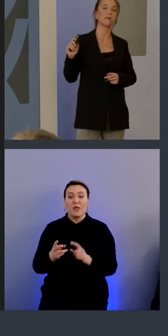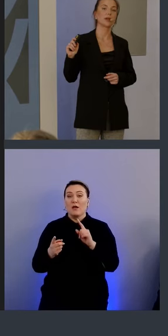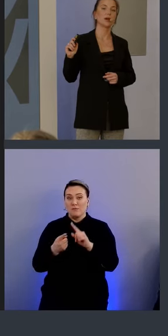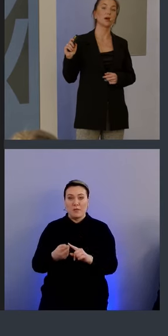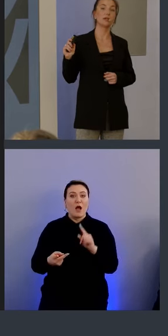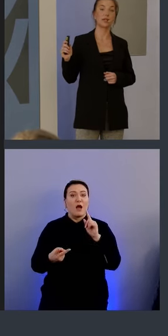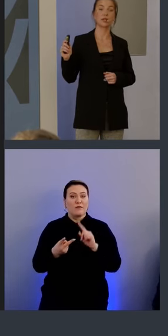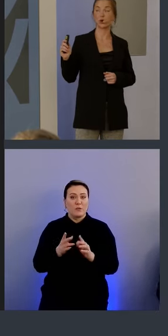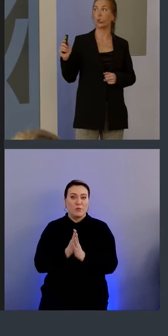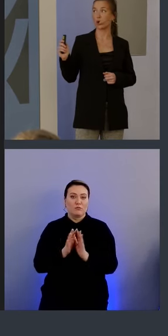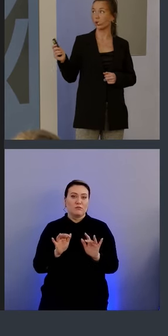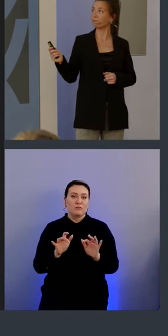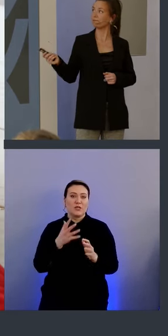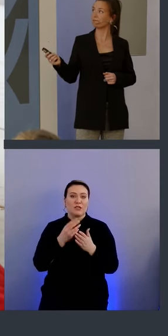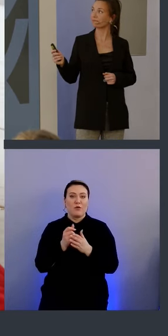пользователя ввести свой